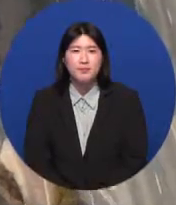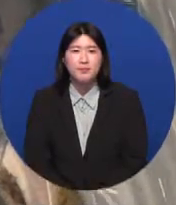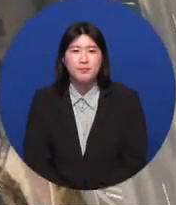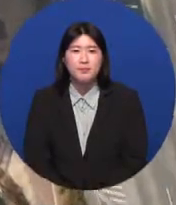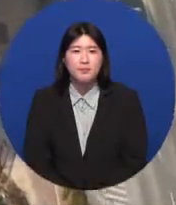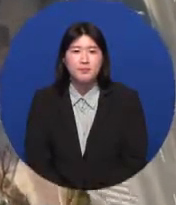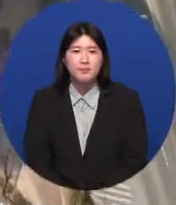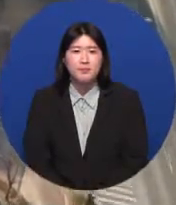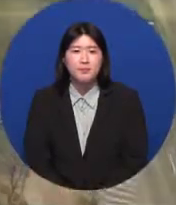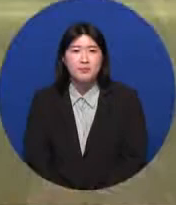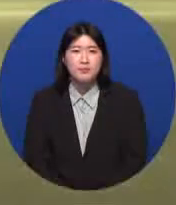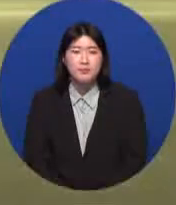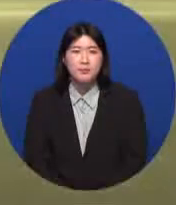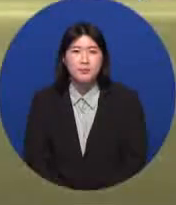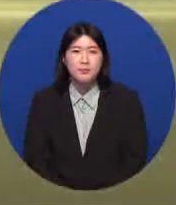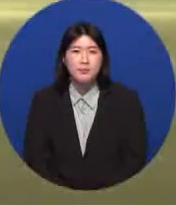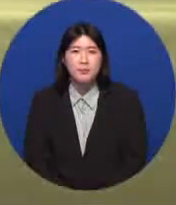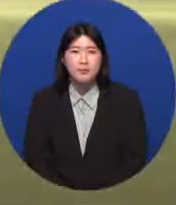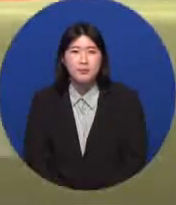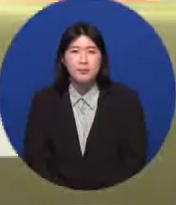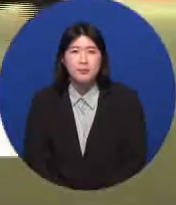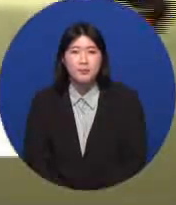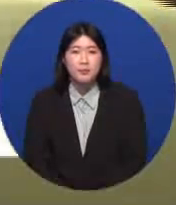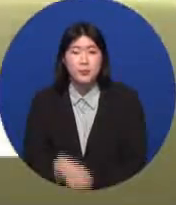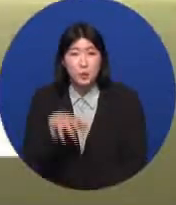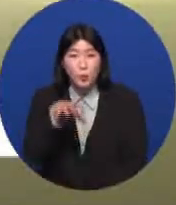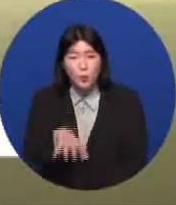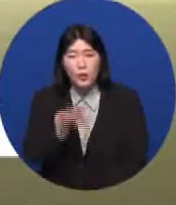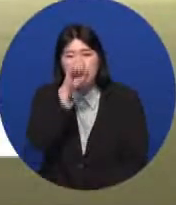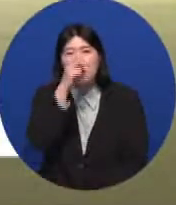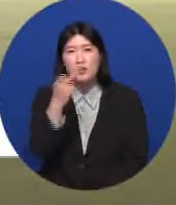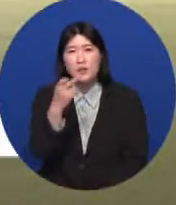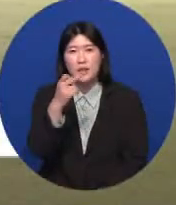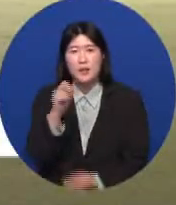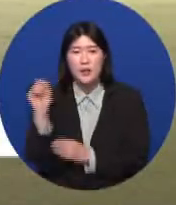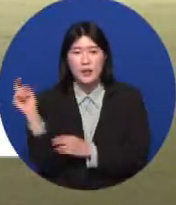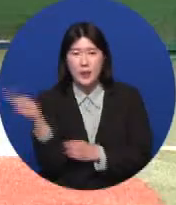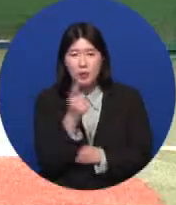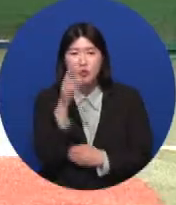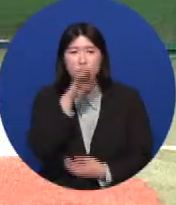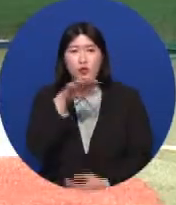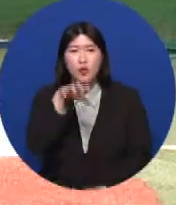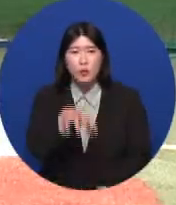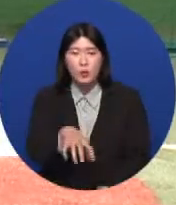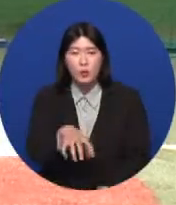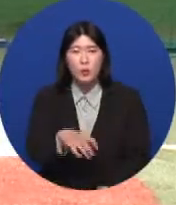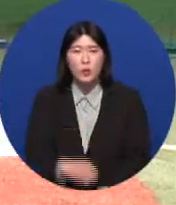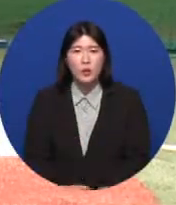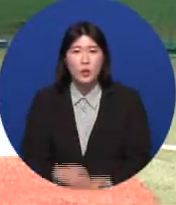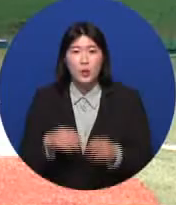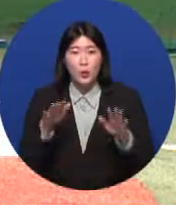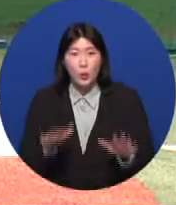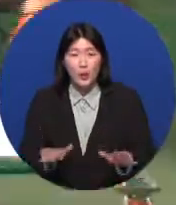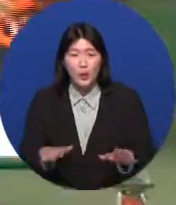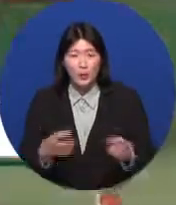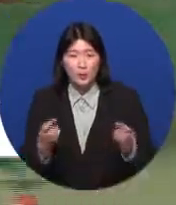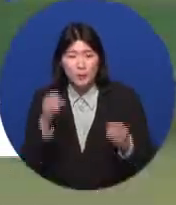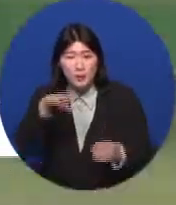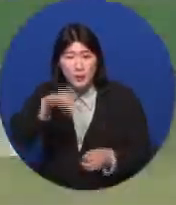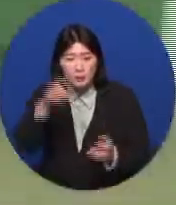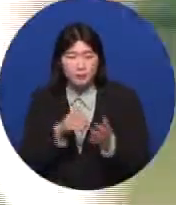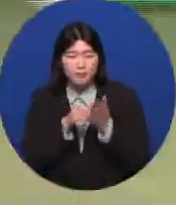말 아 서산 한화 이글스 2군 훈련장 올 겨울에 입단한 1호에